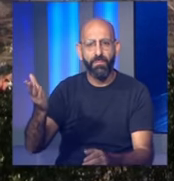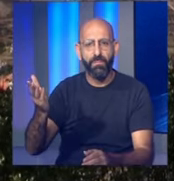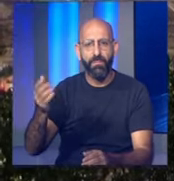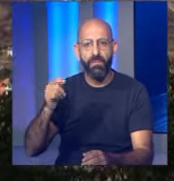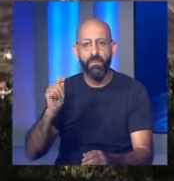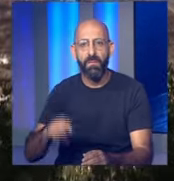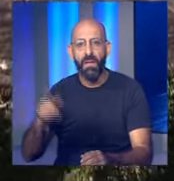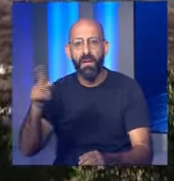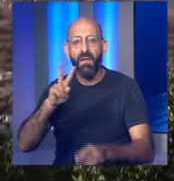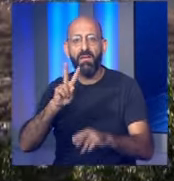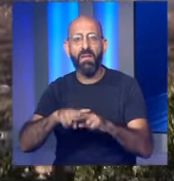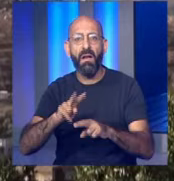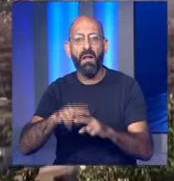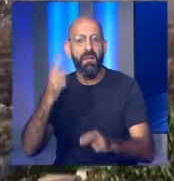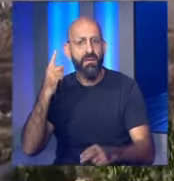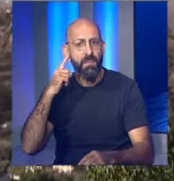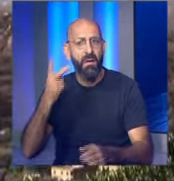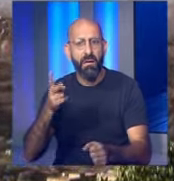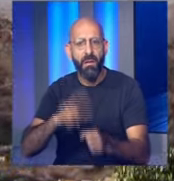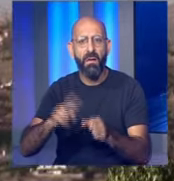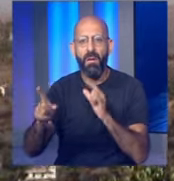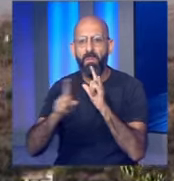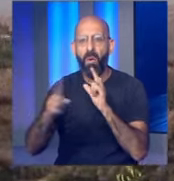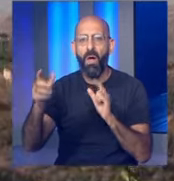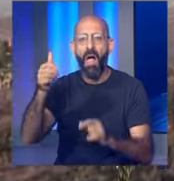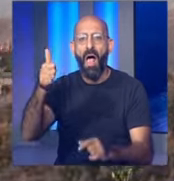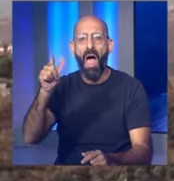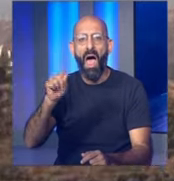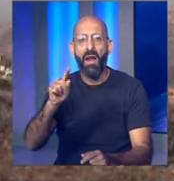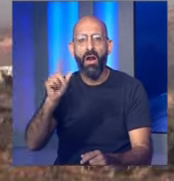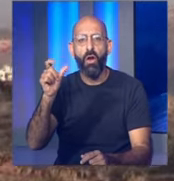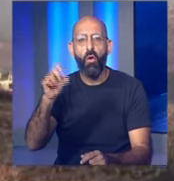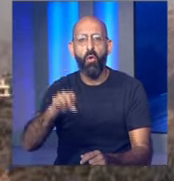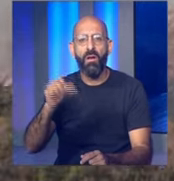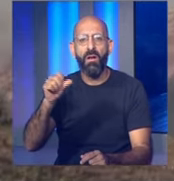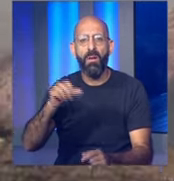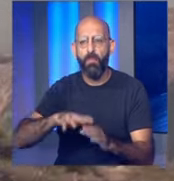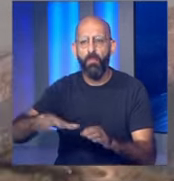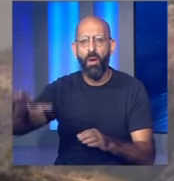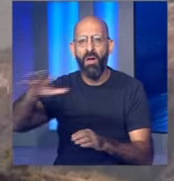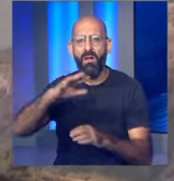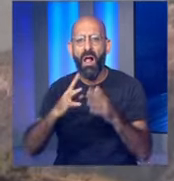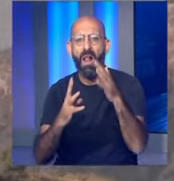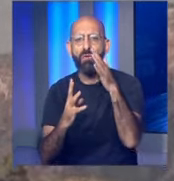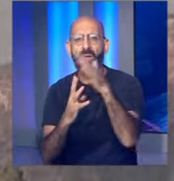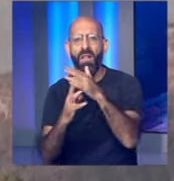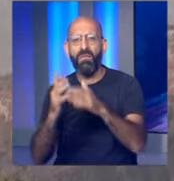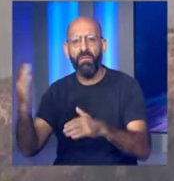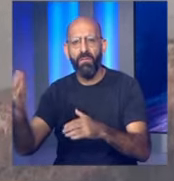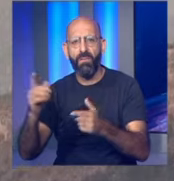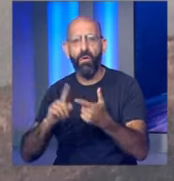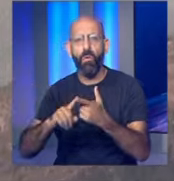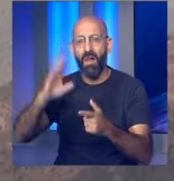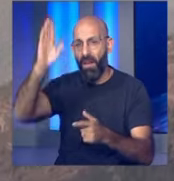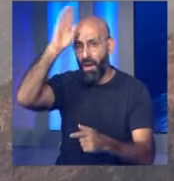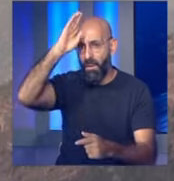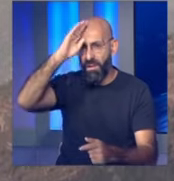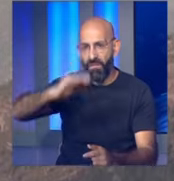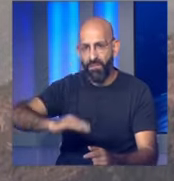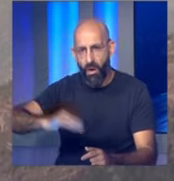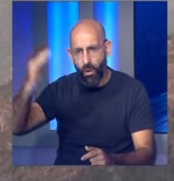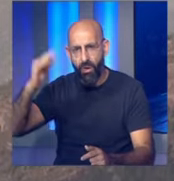الإسرائيلية في محاذاة فركلة وفي الجهة المتاخمة للحدود في العديسي، طيران العدوان نفذ سلسلة غارات